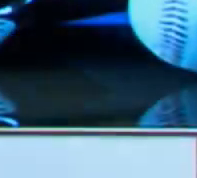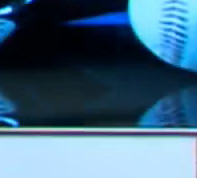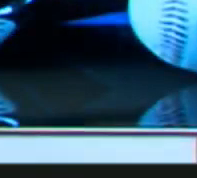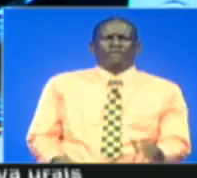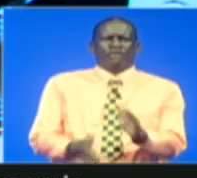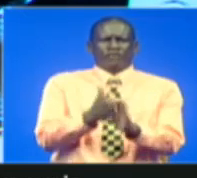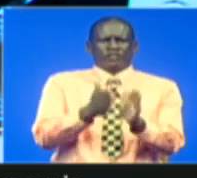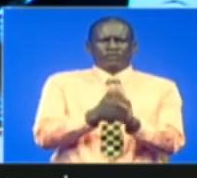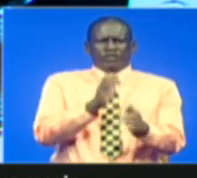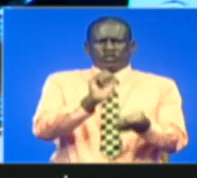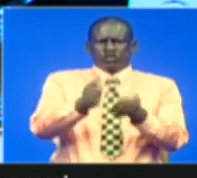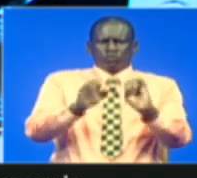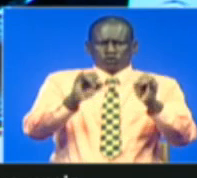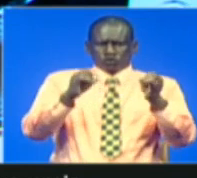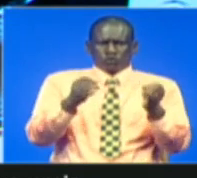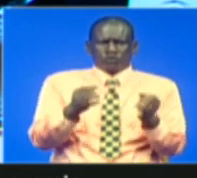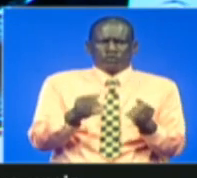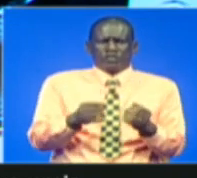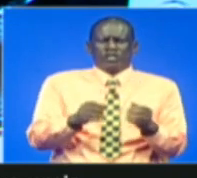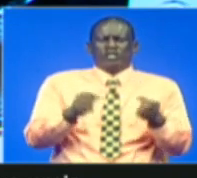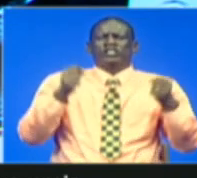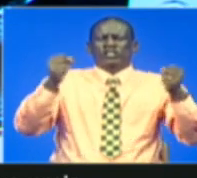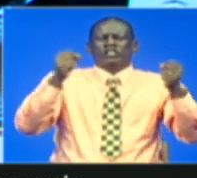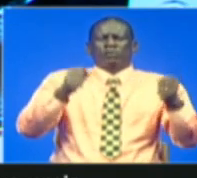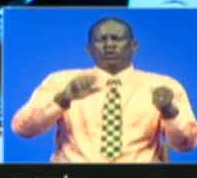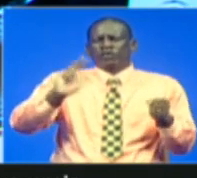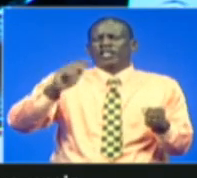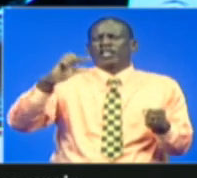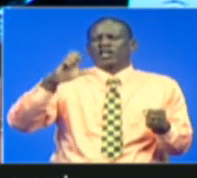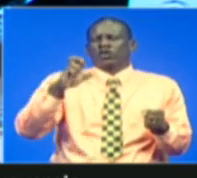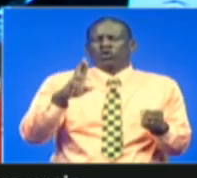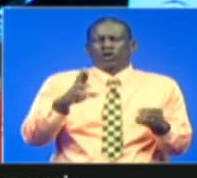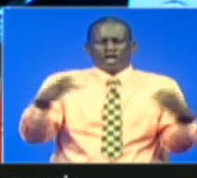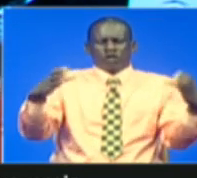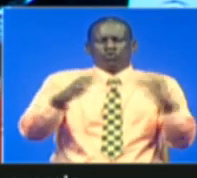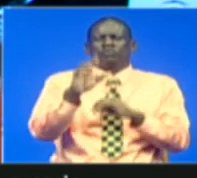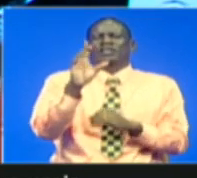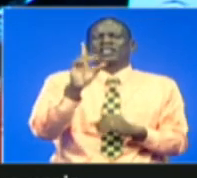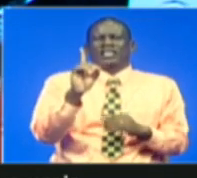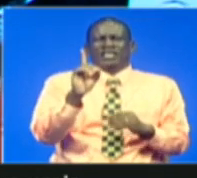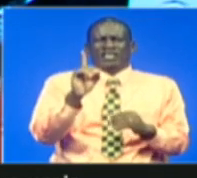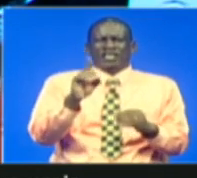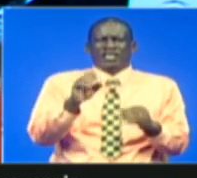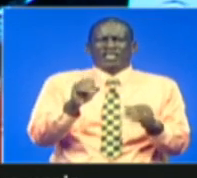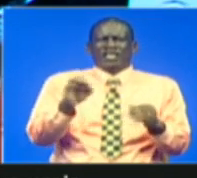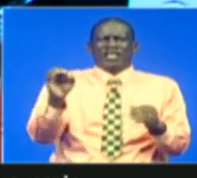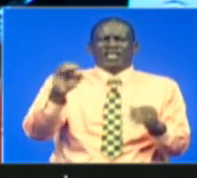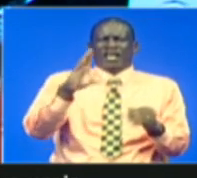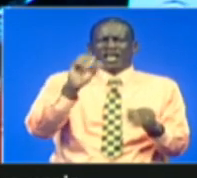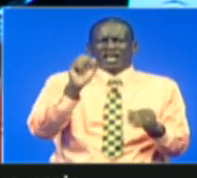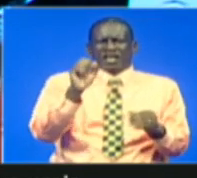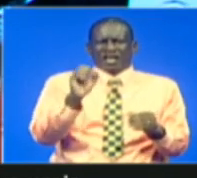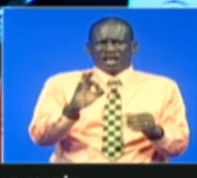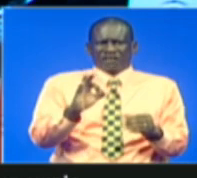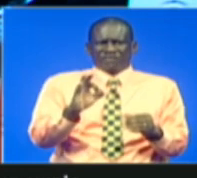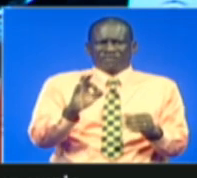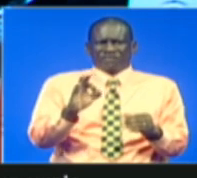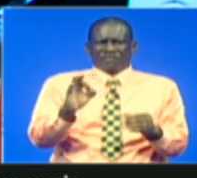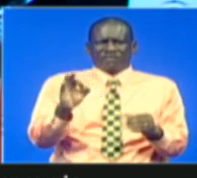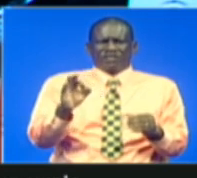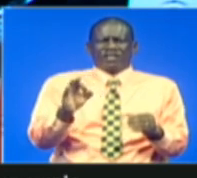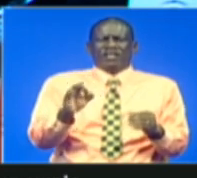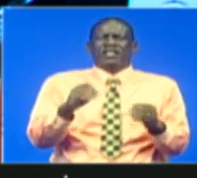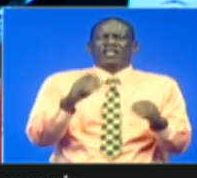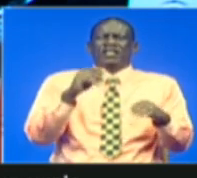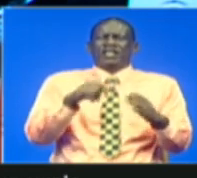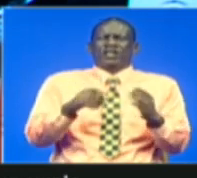Kwenda viwanjani ni Tosho Makori. Mabingwa Kenya Gor Mahia wamejumuishwa katika kundi la D katika dimba la kuwania kombe la mashirikisho ya kandanda barani Afrika CAF kwenye